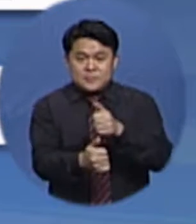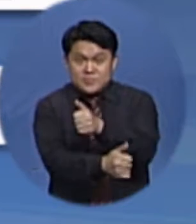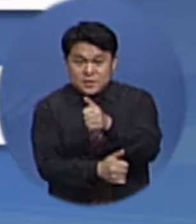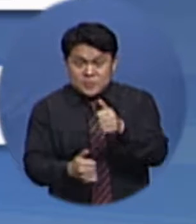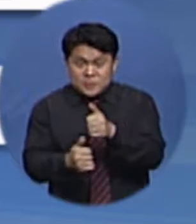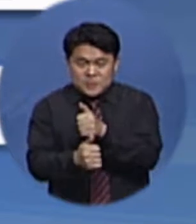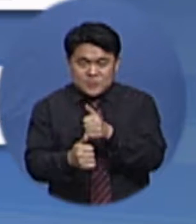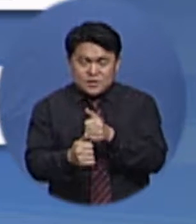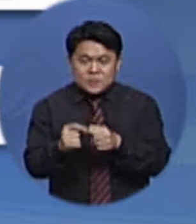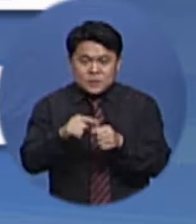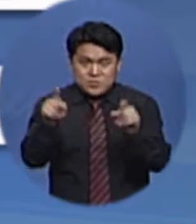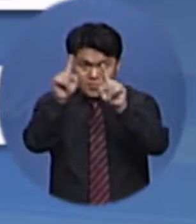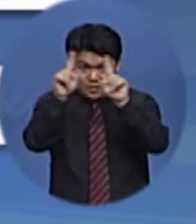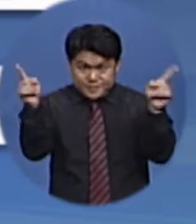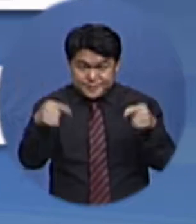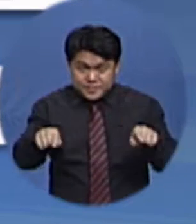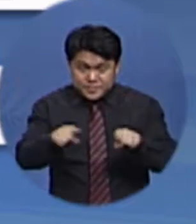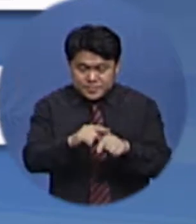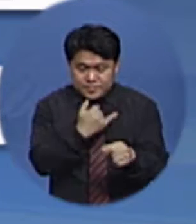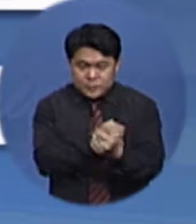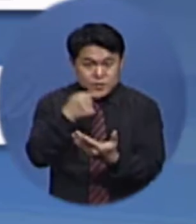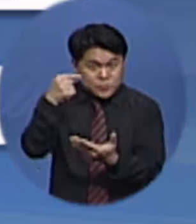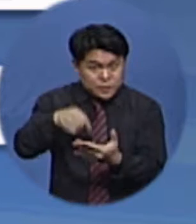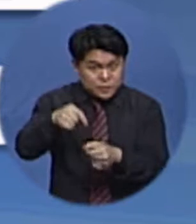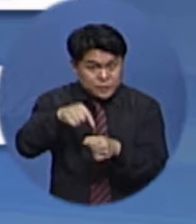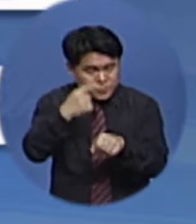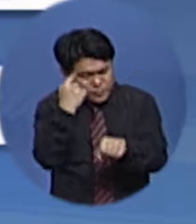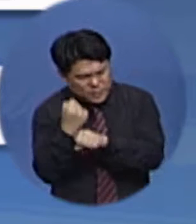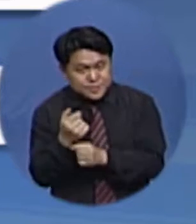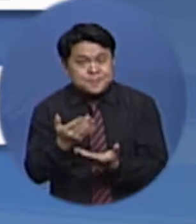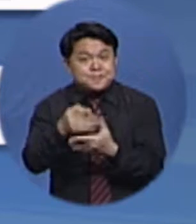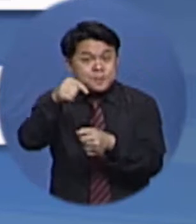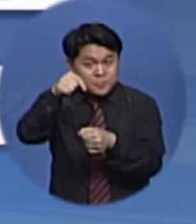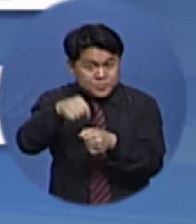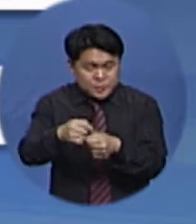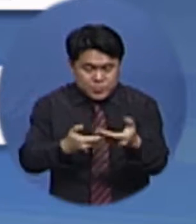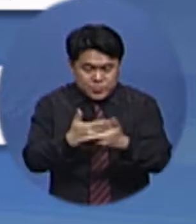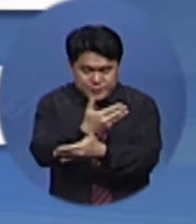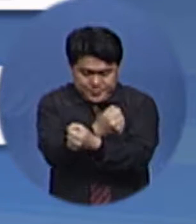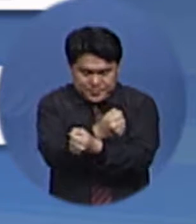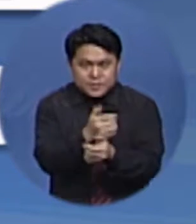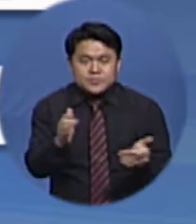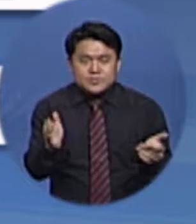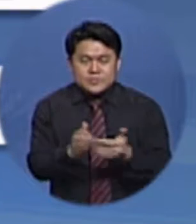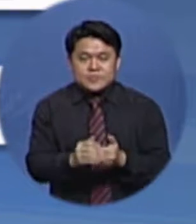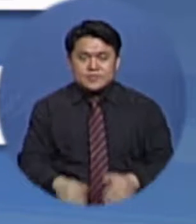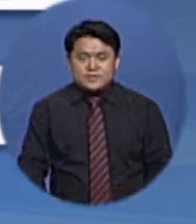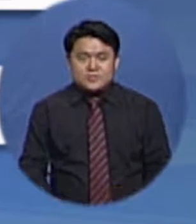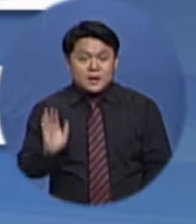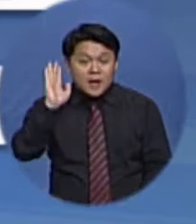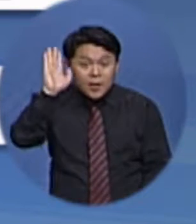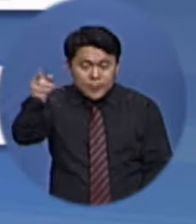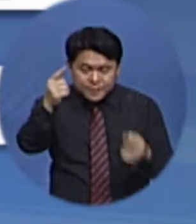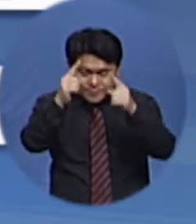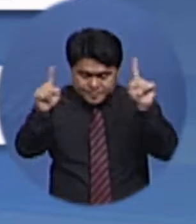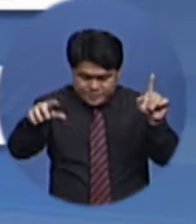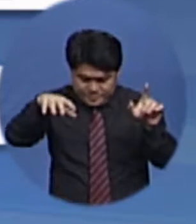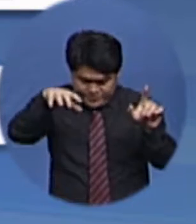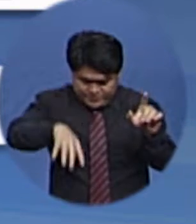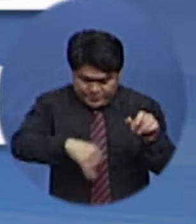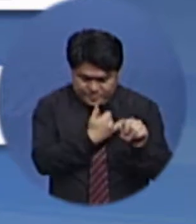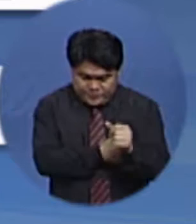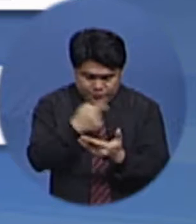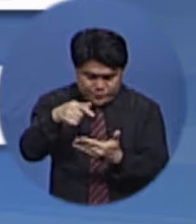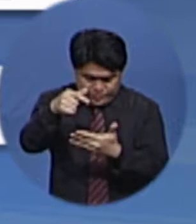국가인권위원회가 동국대학교와 함께 인권교육 연구의 발전을 위한 교류 협약을 체결하고 향후 대학 내 인권교육